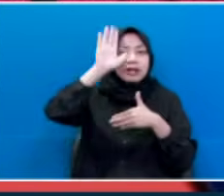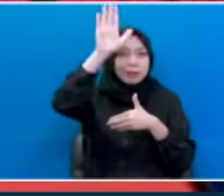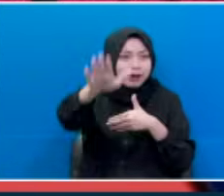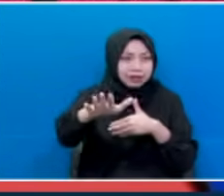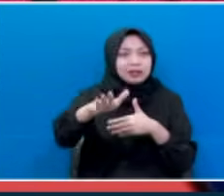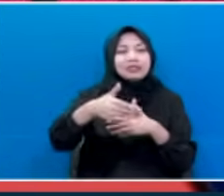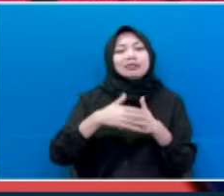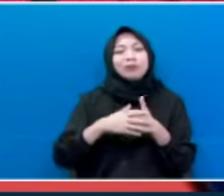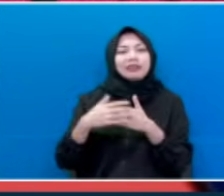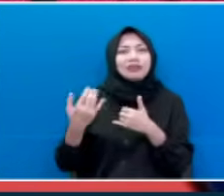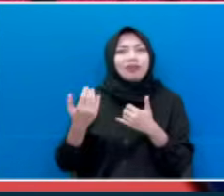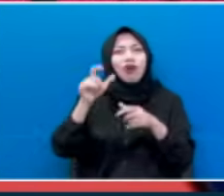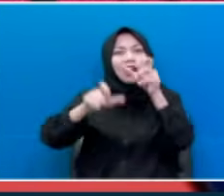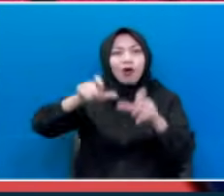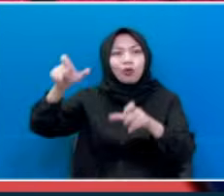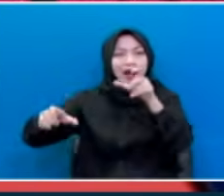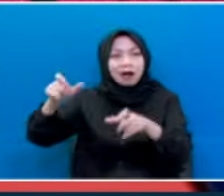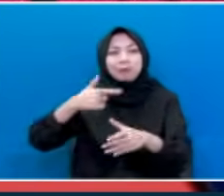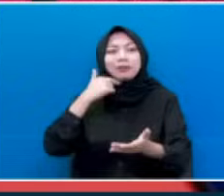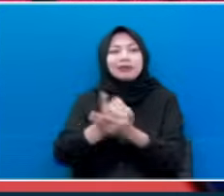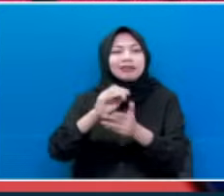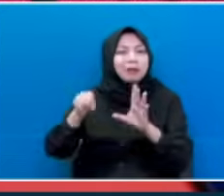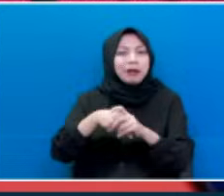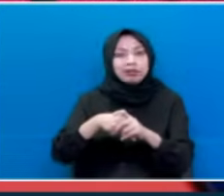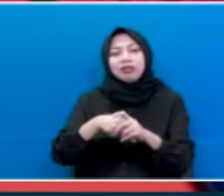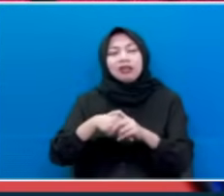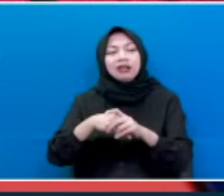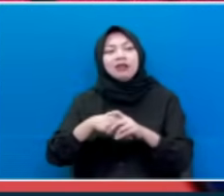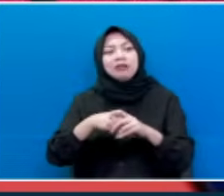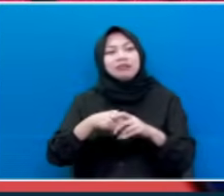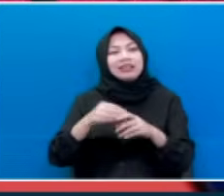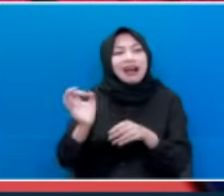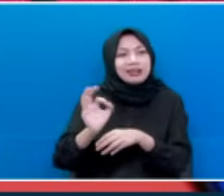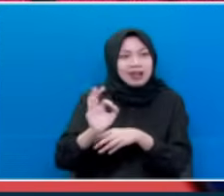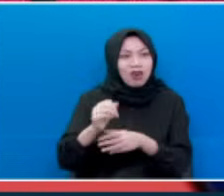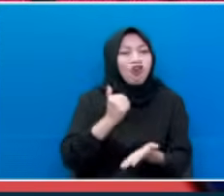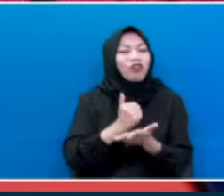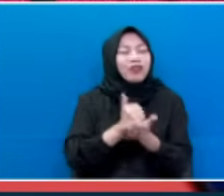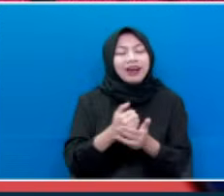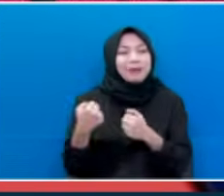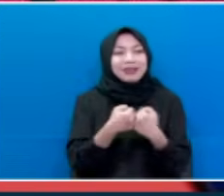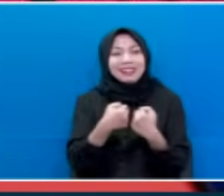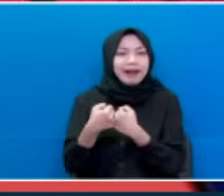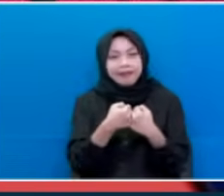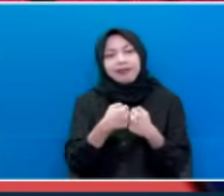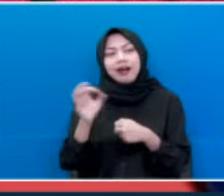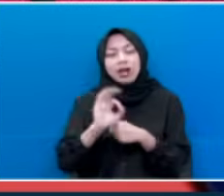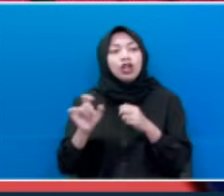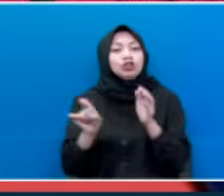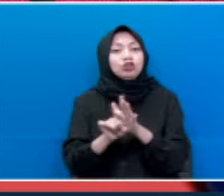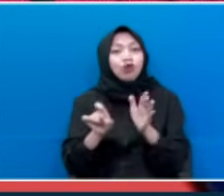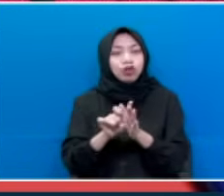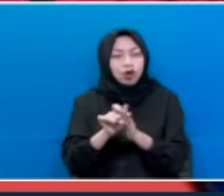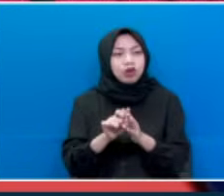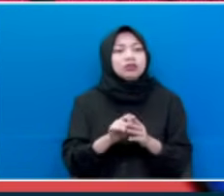kepentingan gitu mbak karena kan dagangannya jadi konflik kepentingan kan kalau misalnya salah satu calon pernah eh cacat